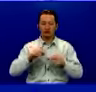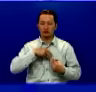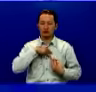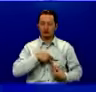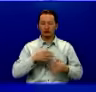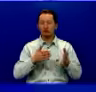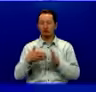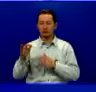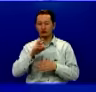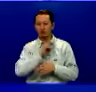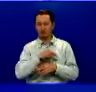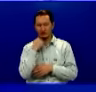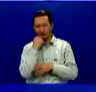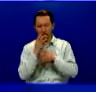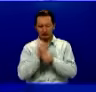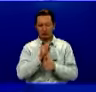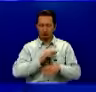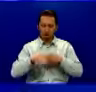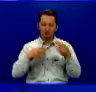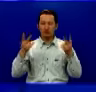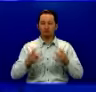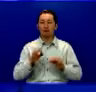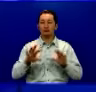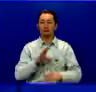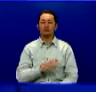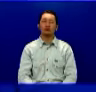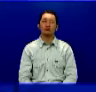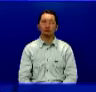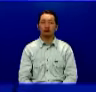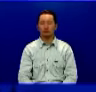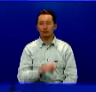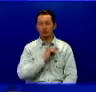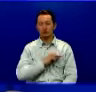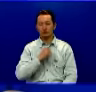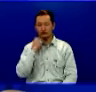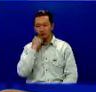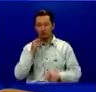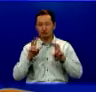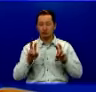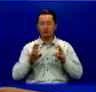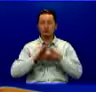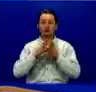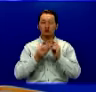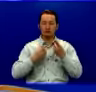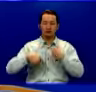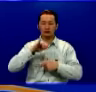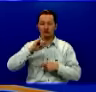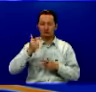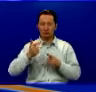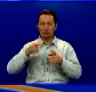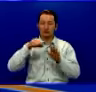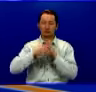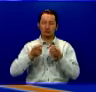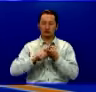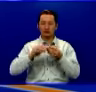реттеу бойынша жұмыссыздық мәселесіне назар аударды. Жұмыссыздық мәселесі әр уақытта оңтүстік Қазақстан үшін